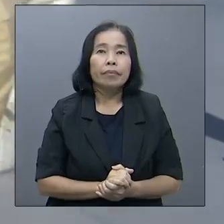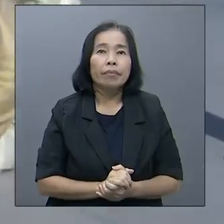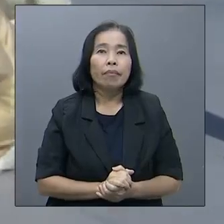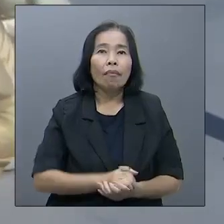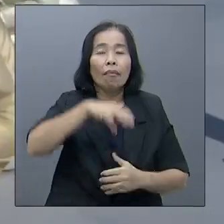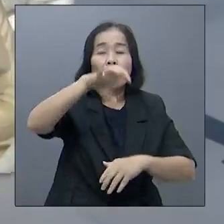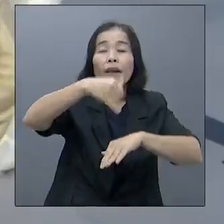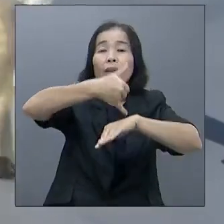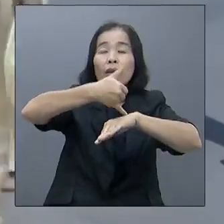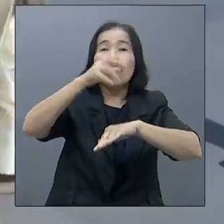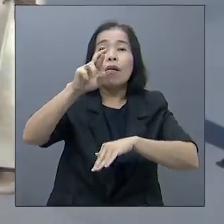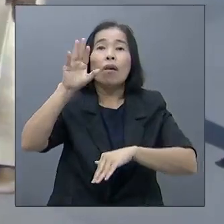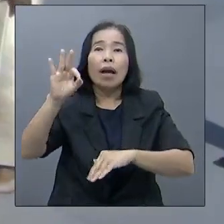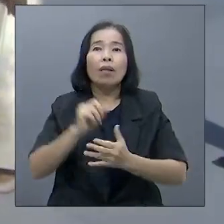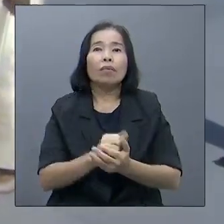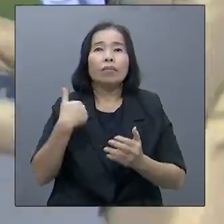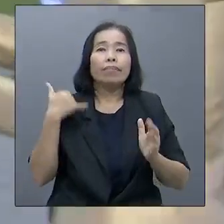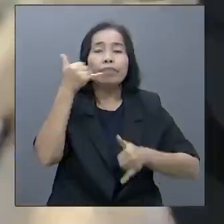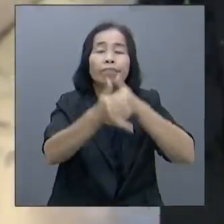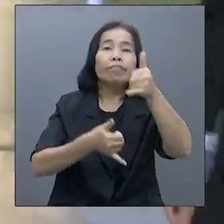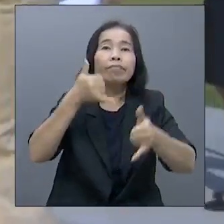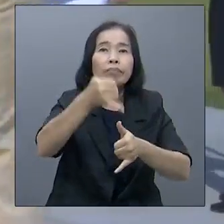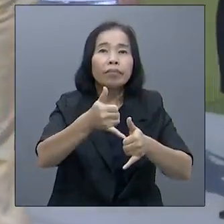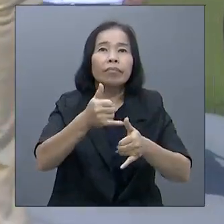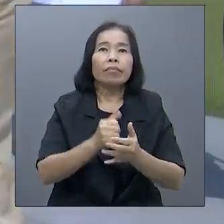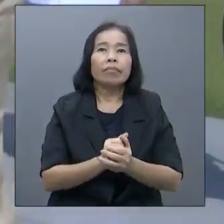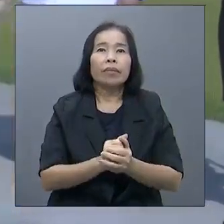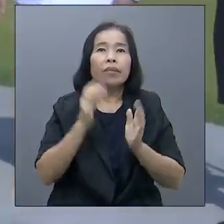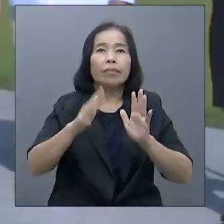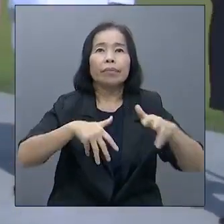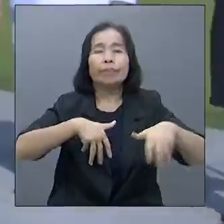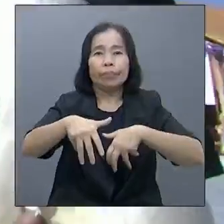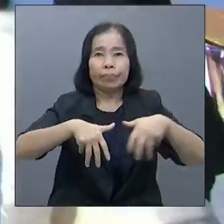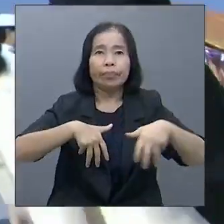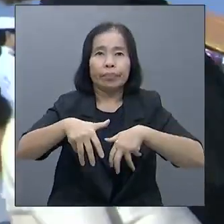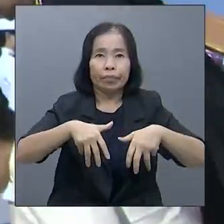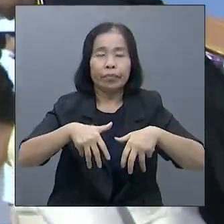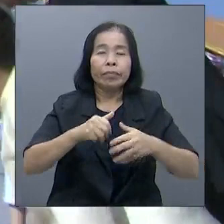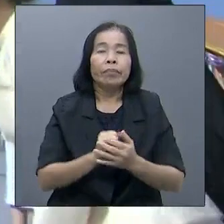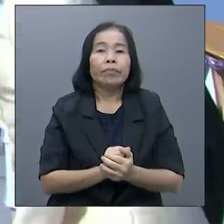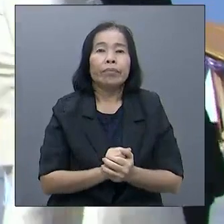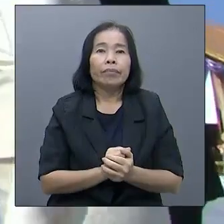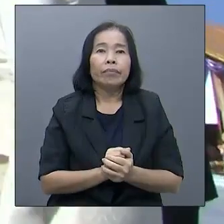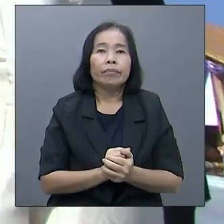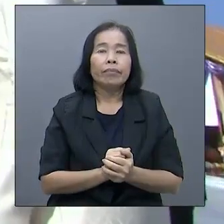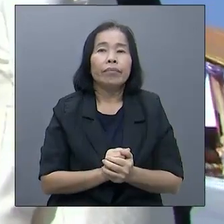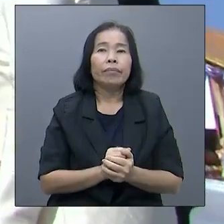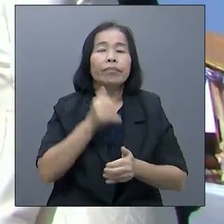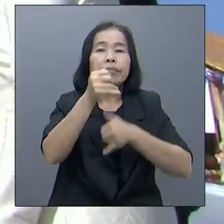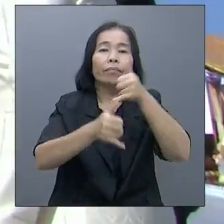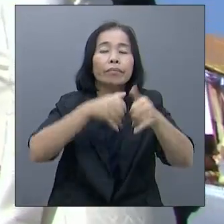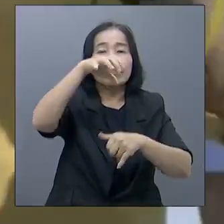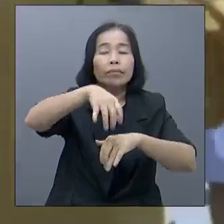ร 9จะเปิดให้ประชาชนเดินทางไปถวายราชสักการะพระบรมราชานุสาวรีย์พระบาทสมเด็จพระบรมชนกาธิเบศ